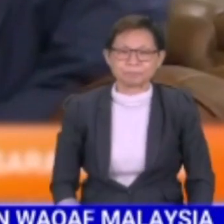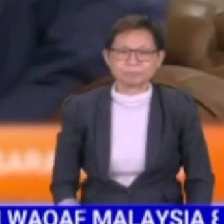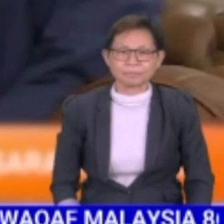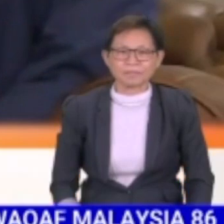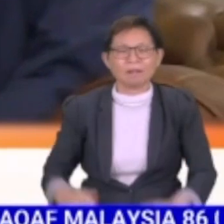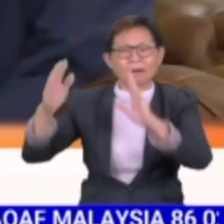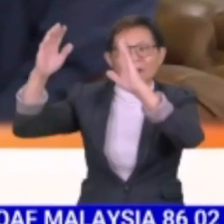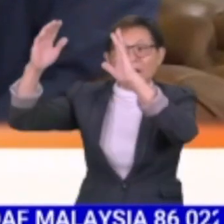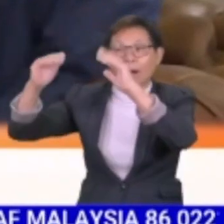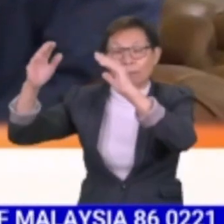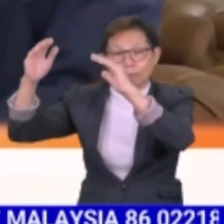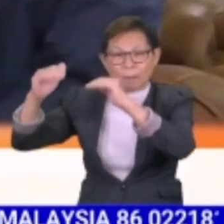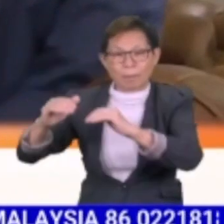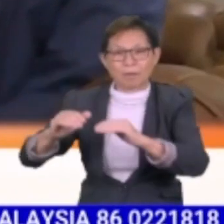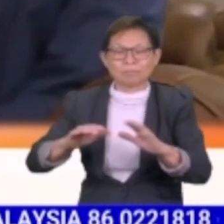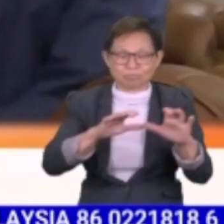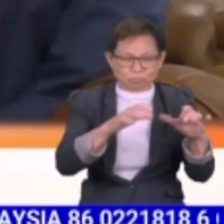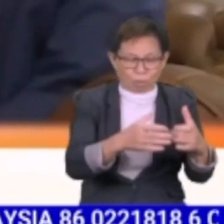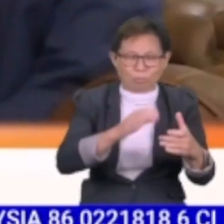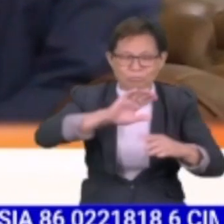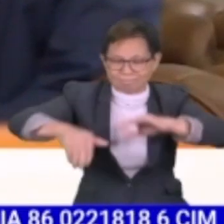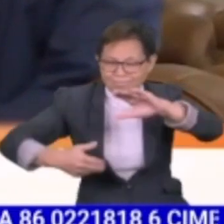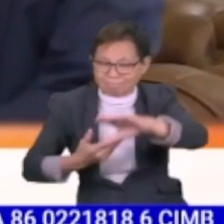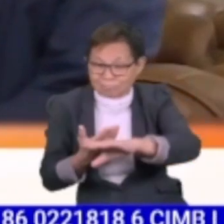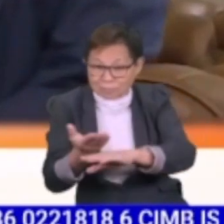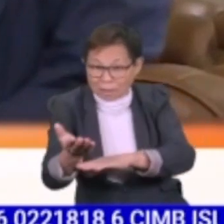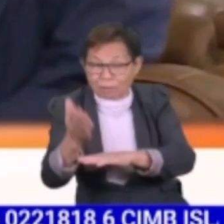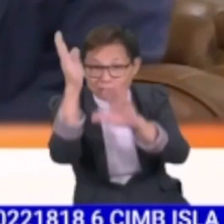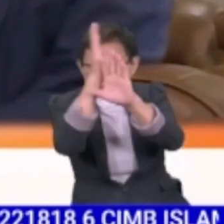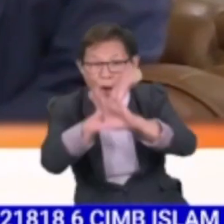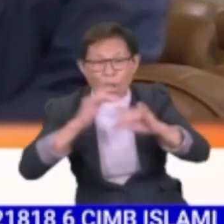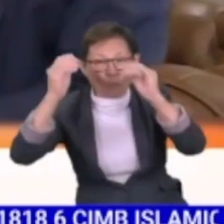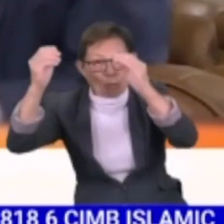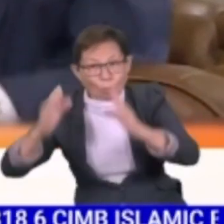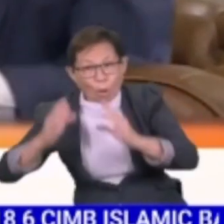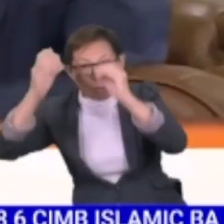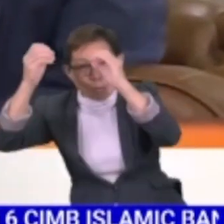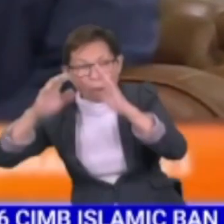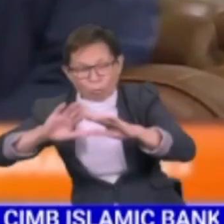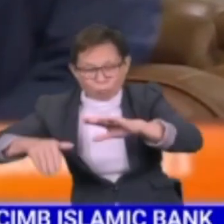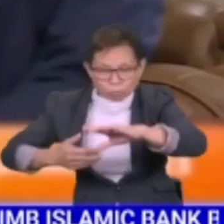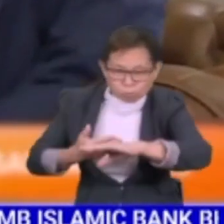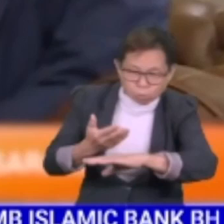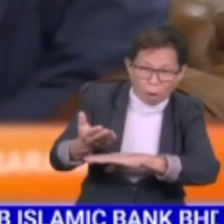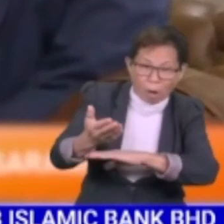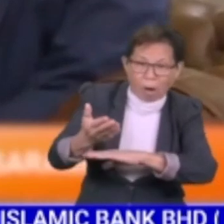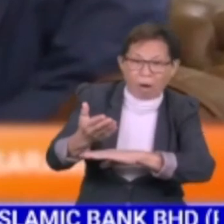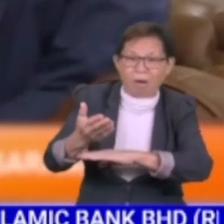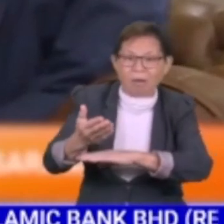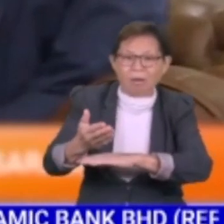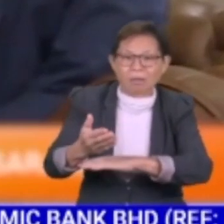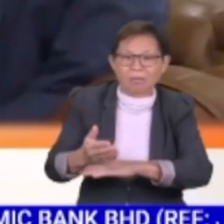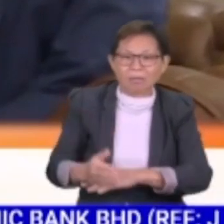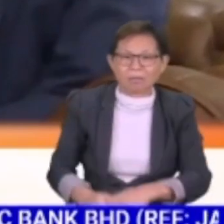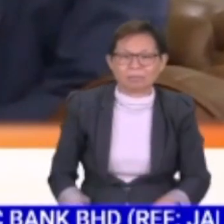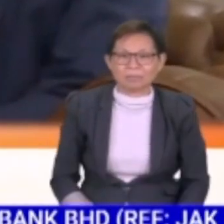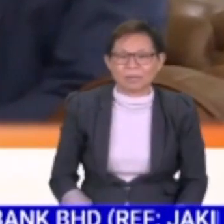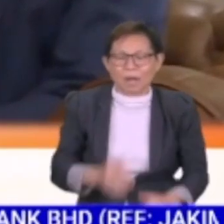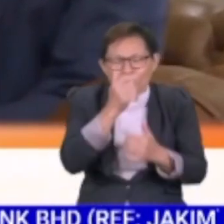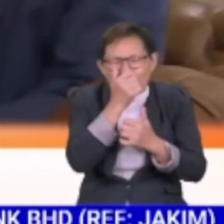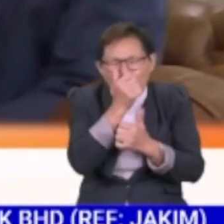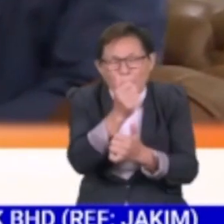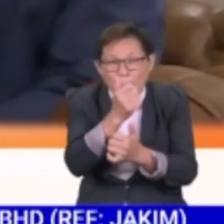harapan saya kepada rumput kepada perguruan-perguruan silat supaya menarik lebih